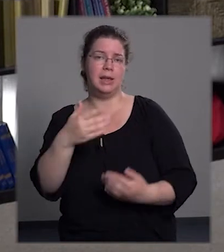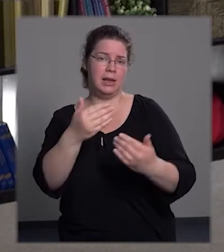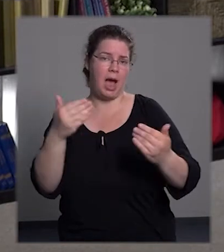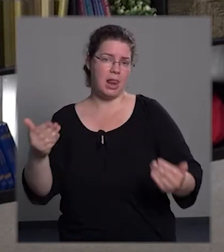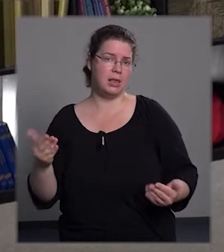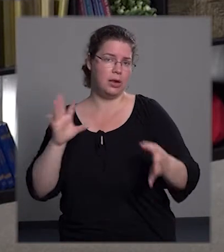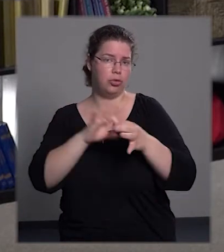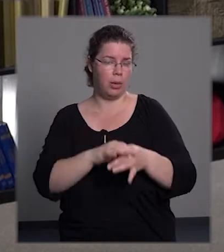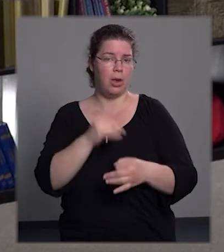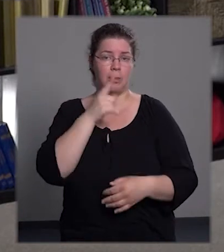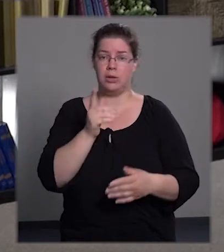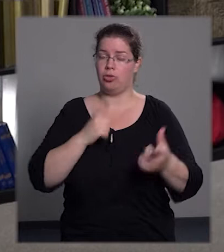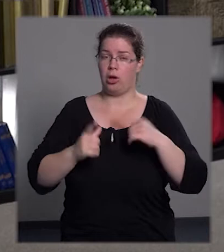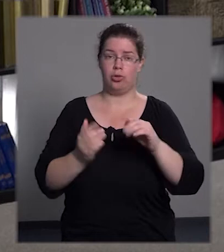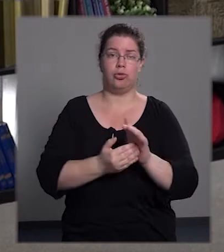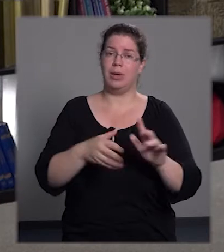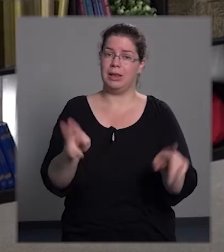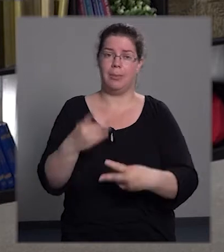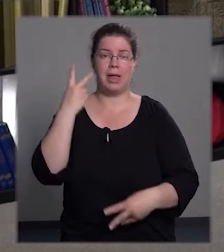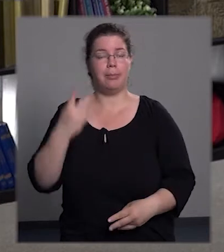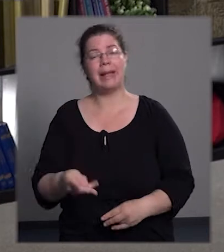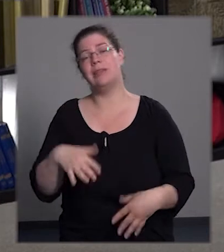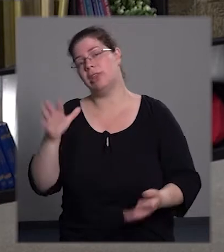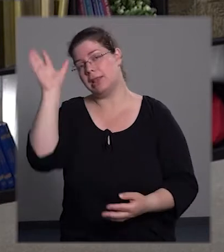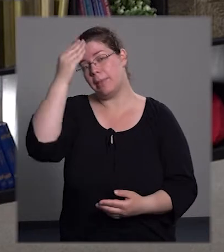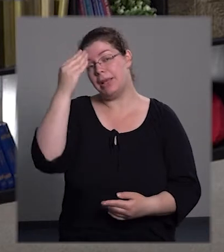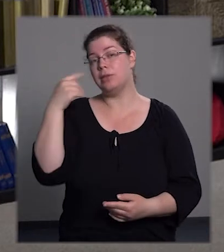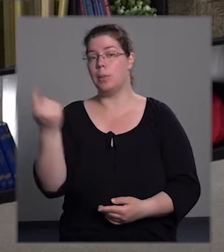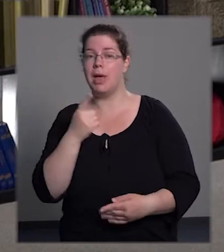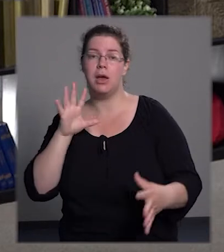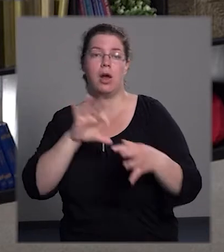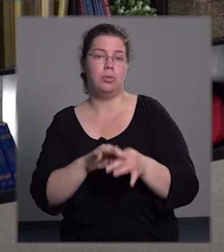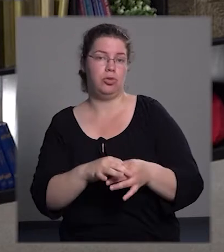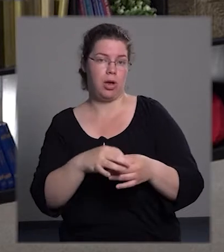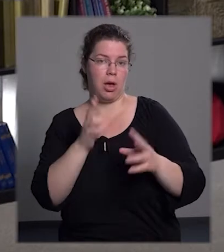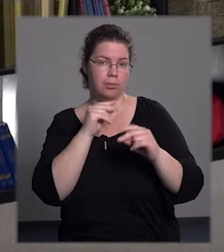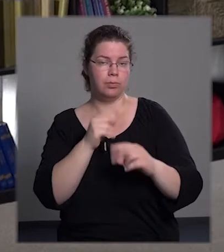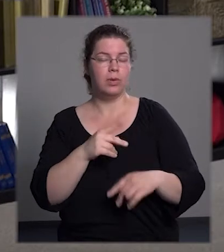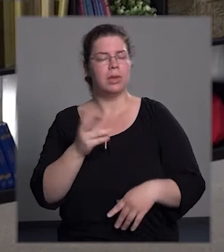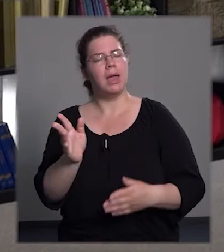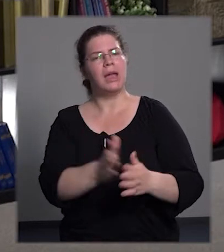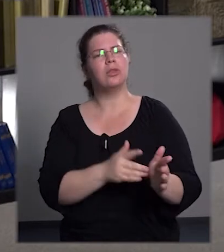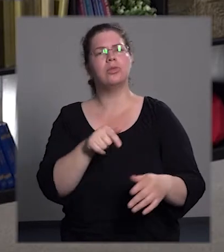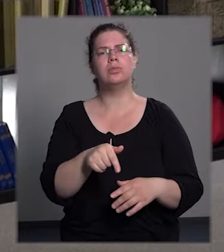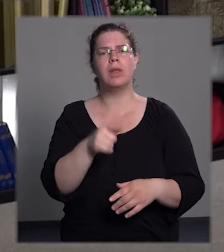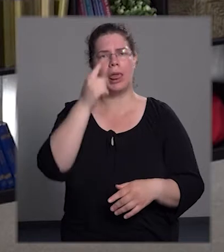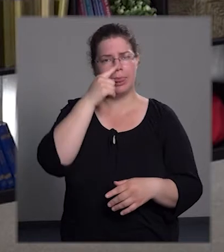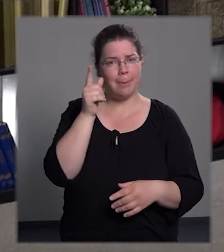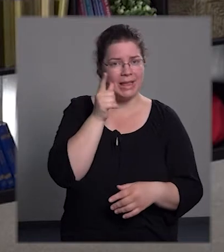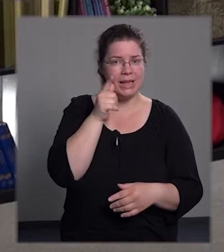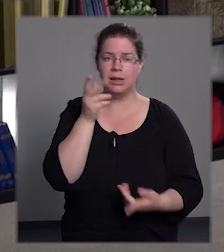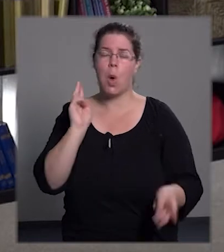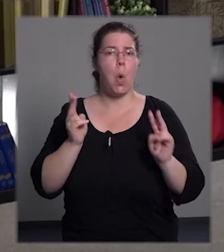sajnos még nem lehet megnézni, illetve az emlékszobája kapcsán beszélgetünk egy kicsit, de kezdjük onnan, hogy egyáltalán Neményi Lili